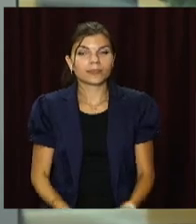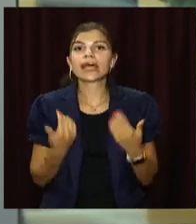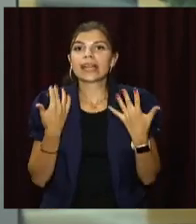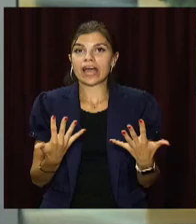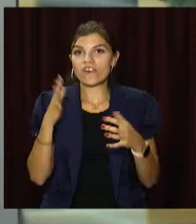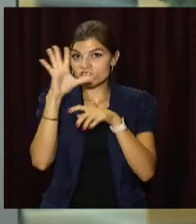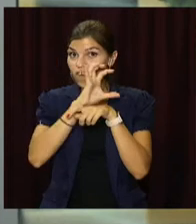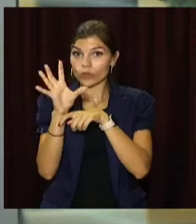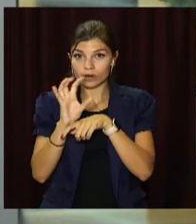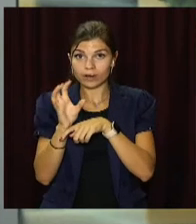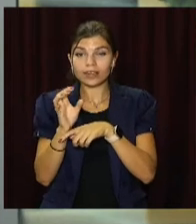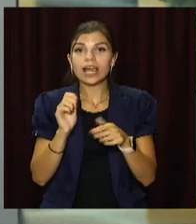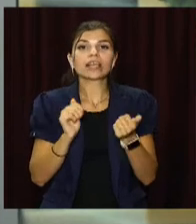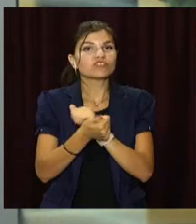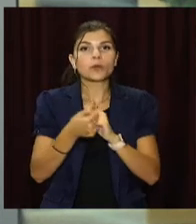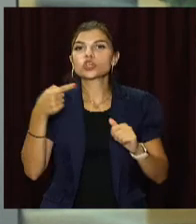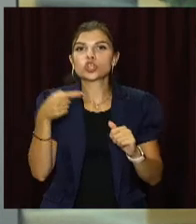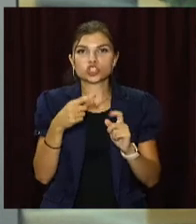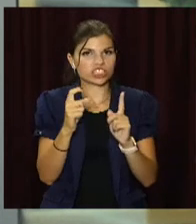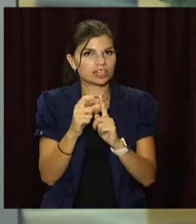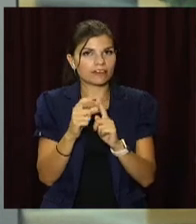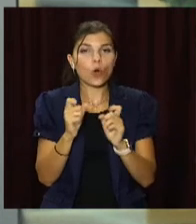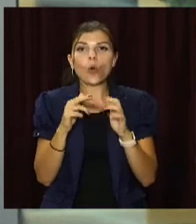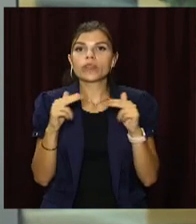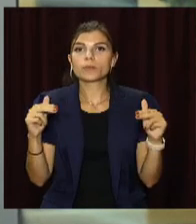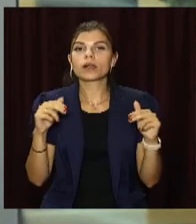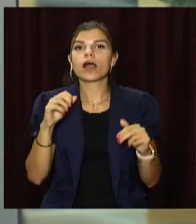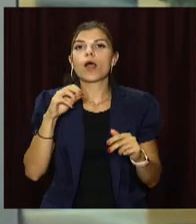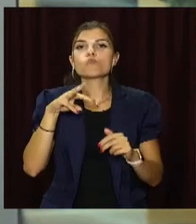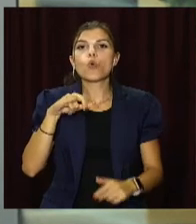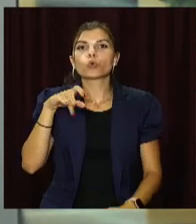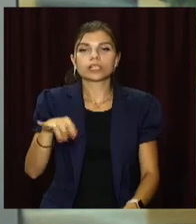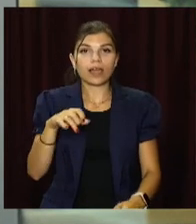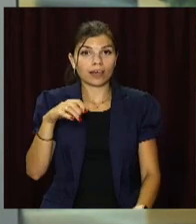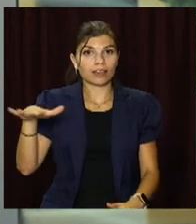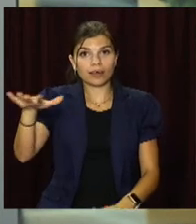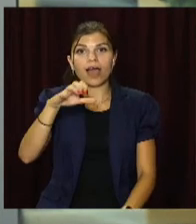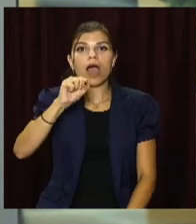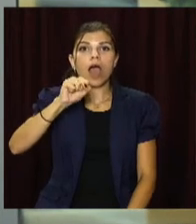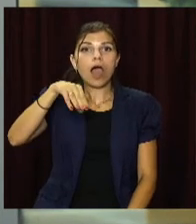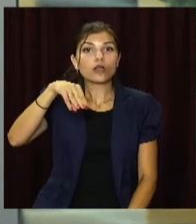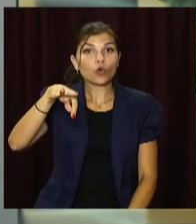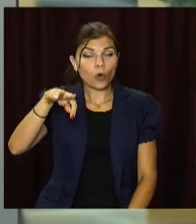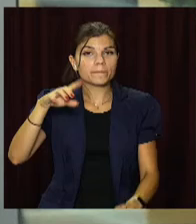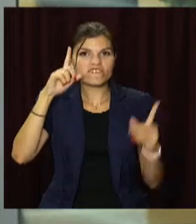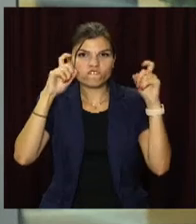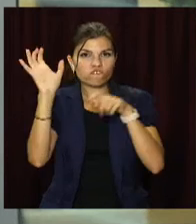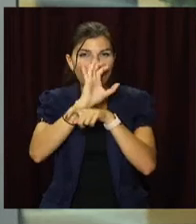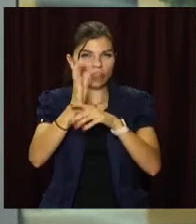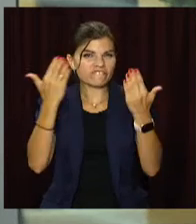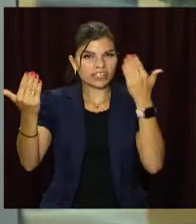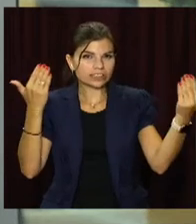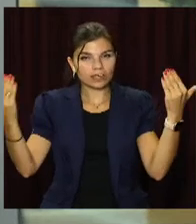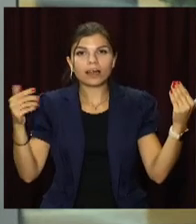Декілька фотографій замість тисячі слів. У Дніпрі у музеї АТО відкрилася чергова фотовиставка. Цього разу на